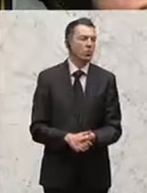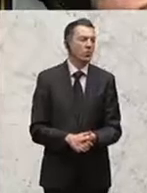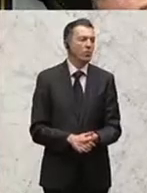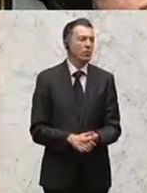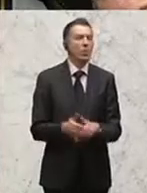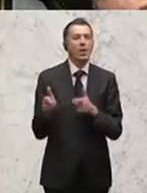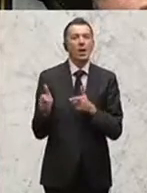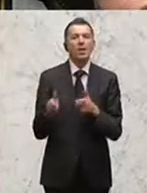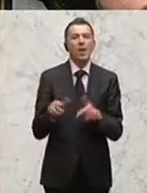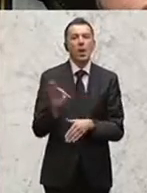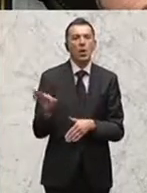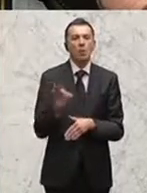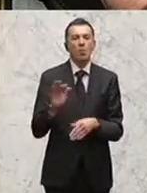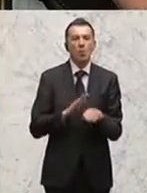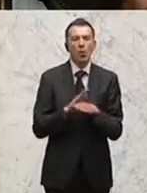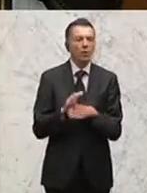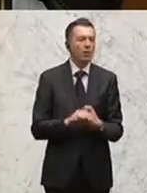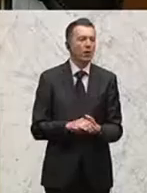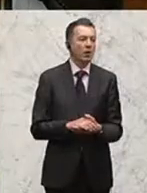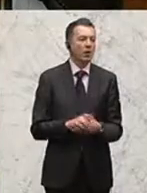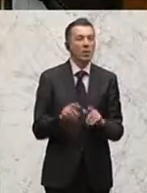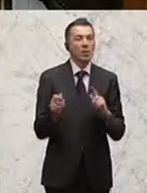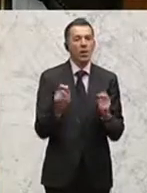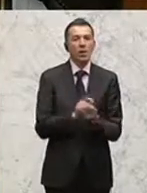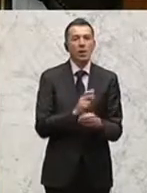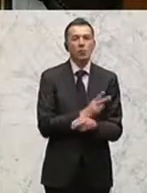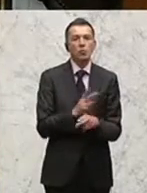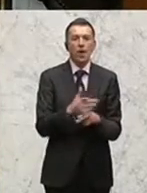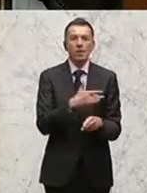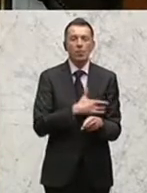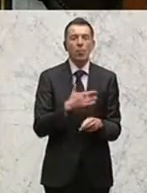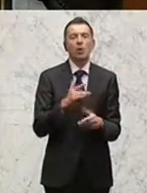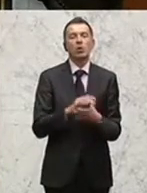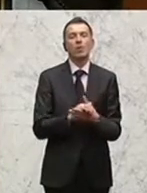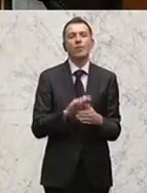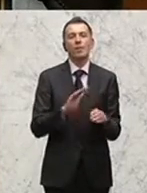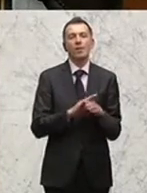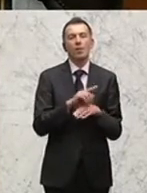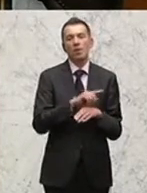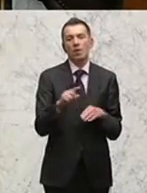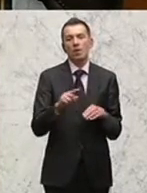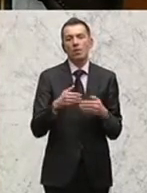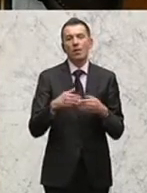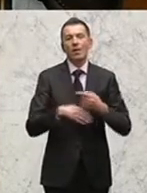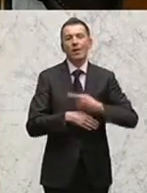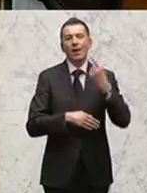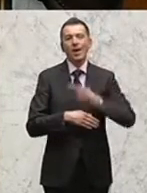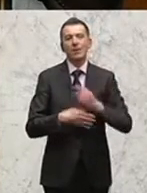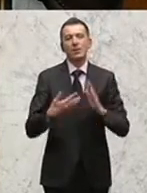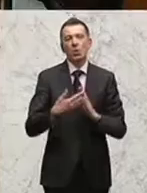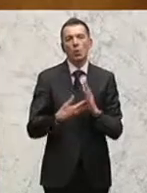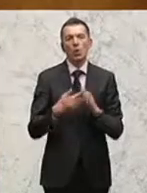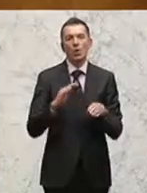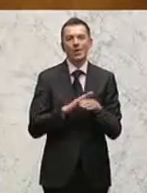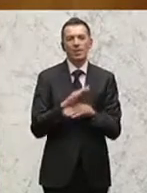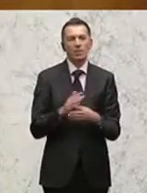Vom Terrorsymbolgesetz über die Änderung des Staatsbürgerschaftsgesetzes bis hin zum Grenzkontrollgesetz, wo es zum